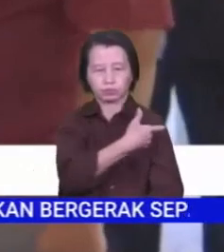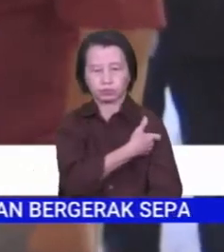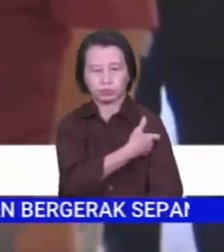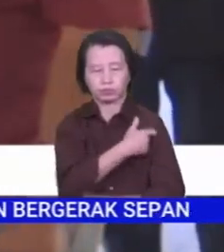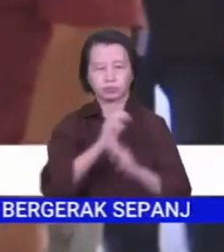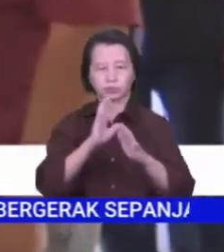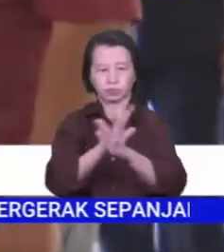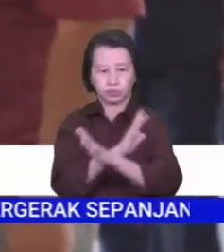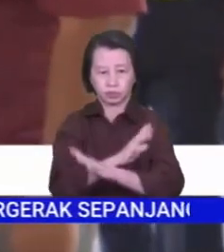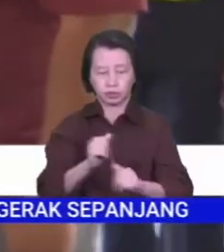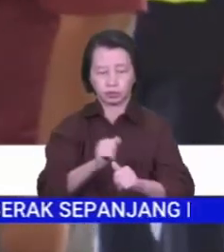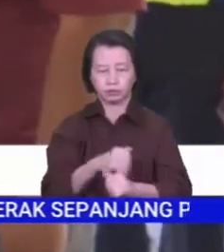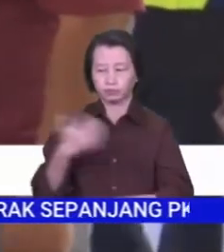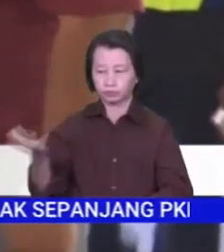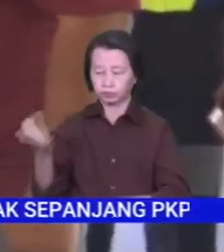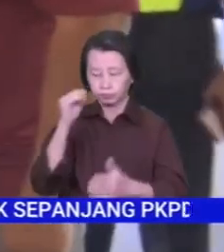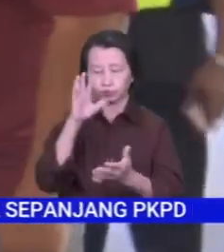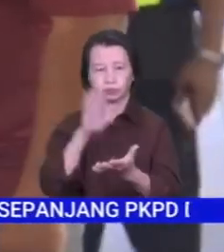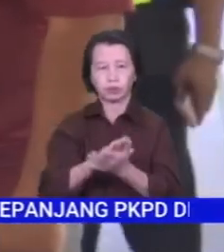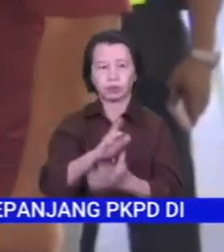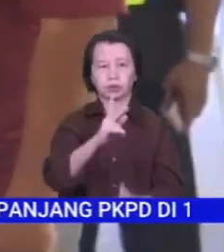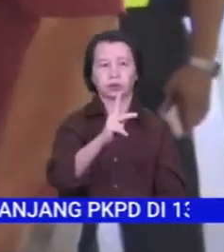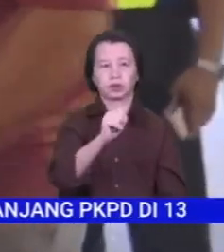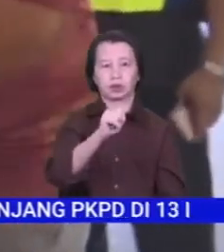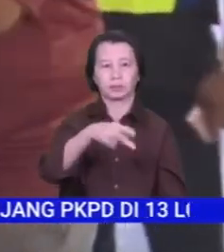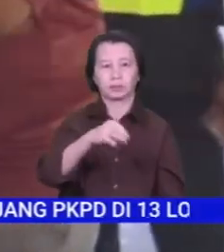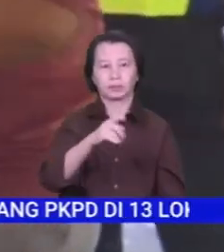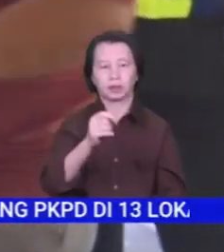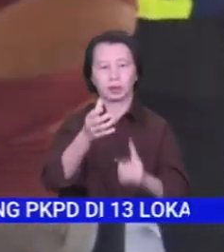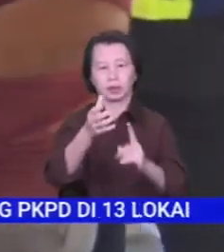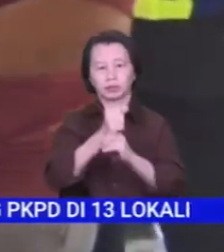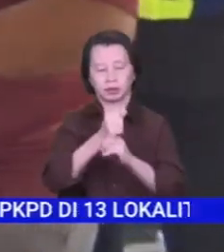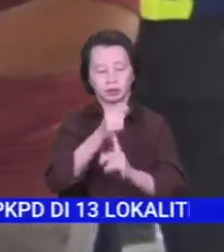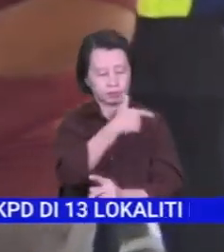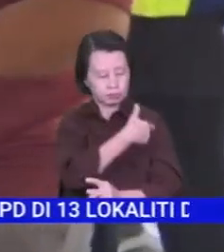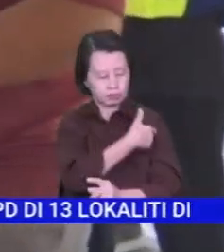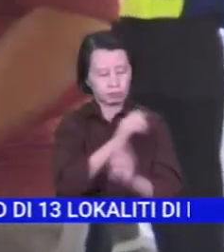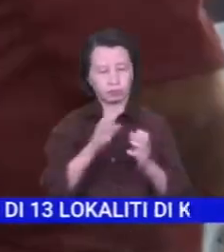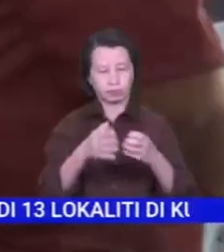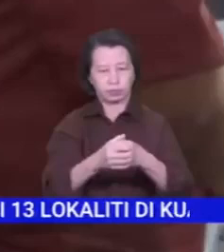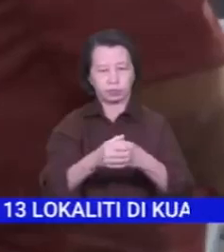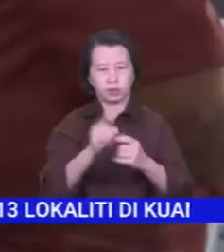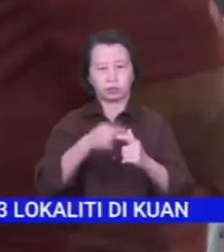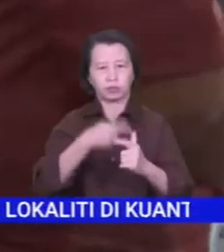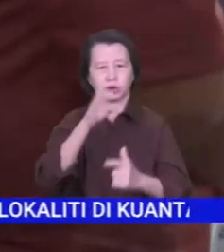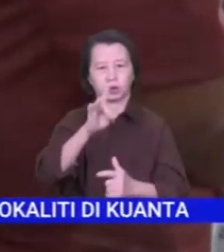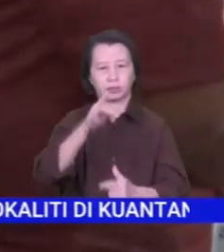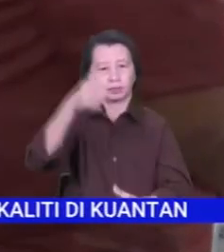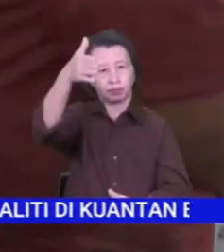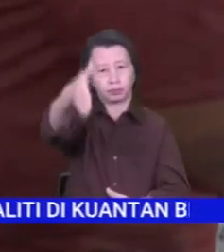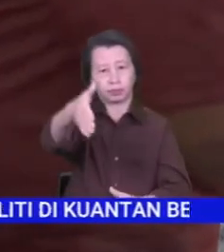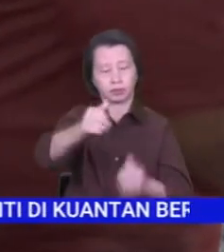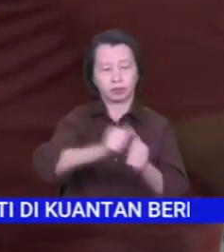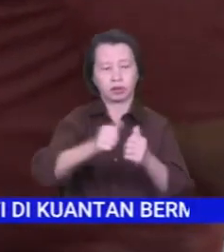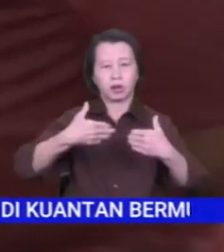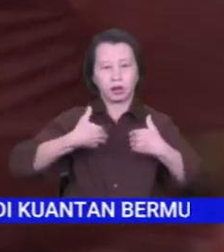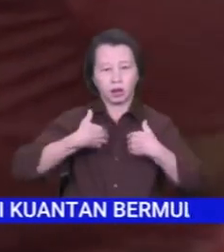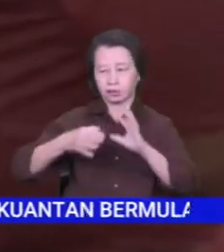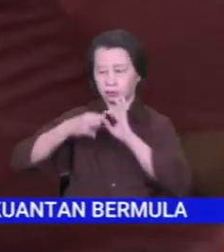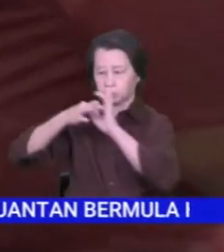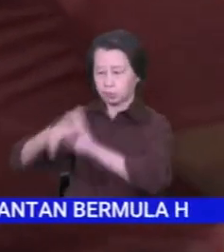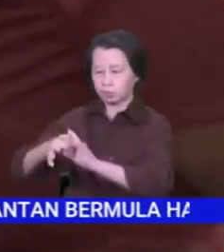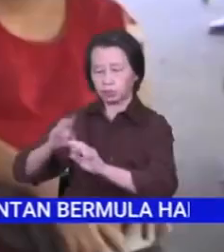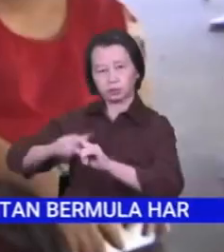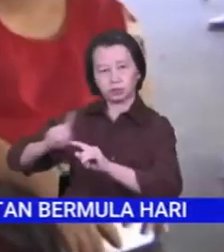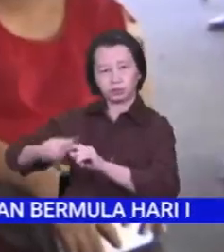di Sarawak. Beliau yakin bahagian Kapit akan mencapai imuniti kelompok menjelang Ogos depan dengan adanya kerjasama